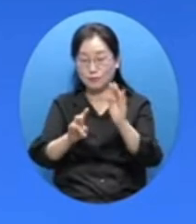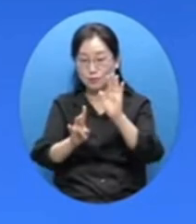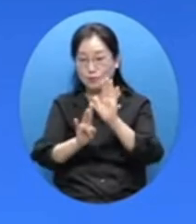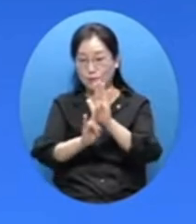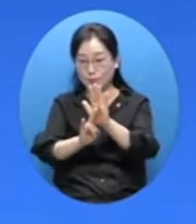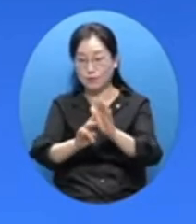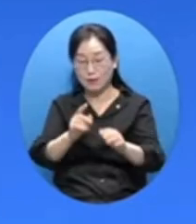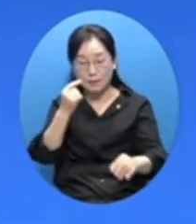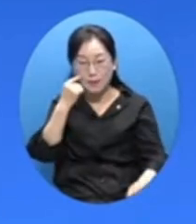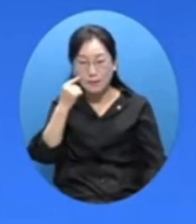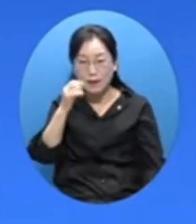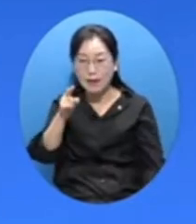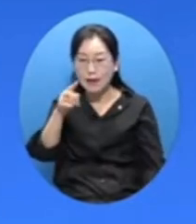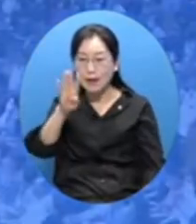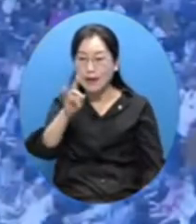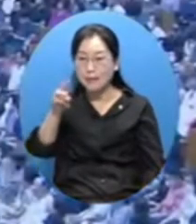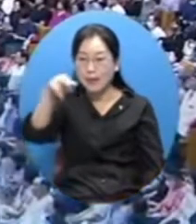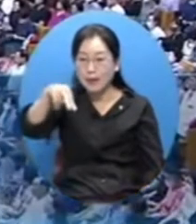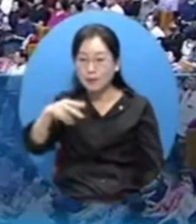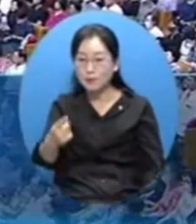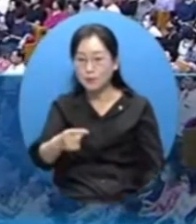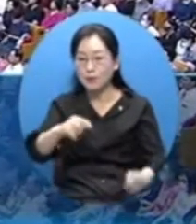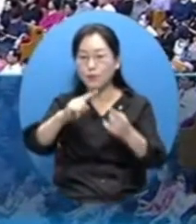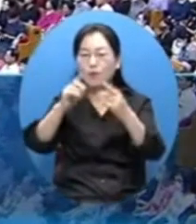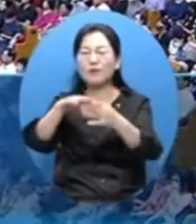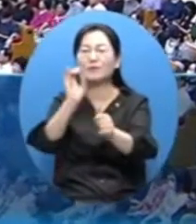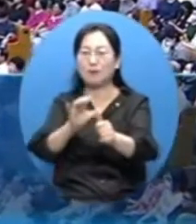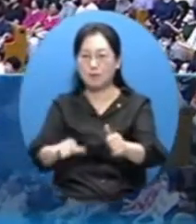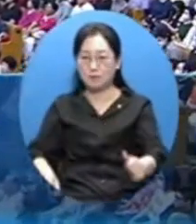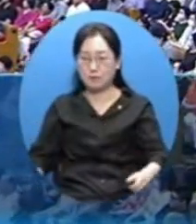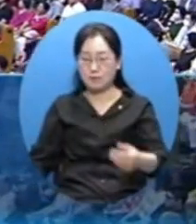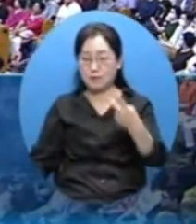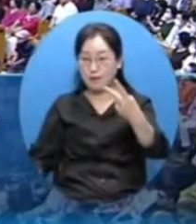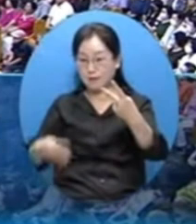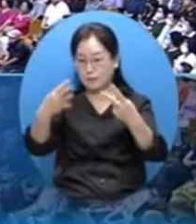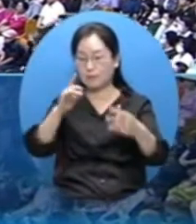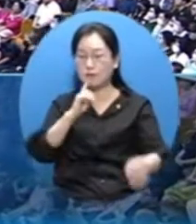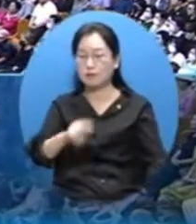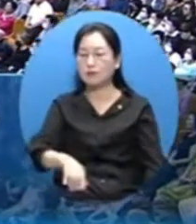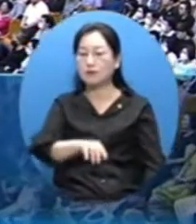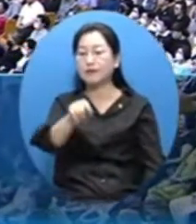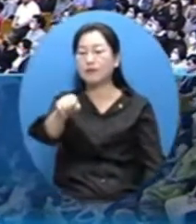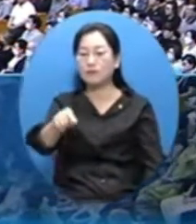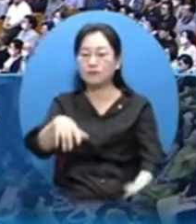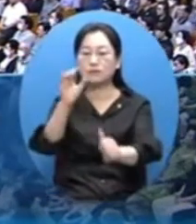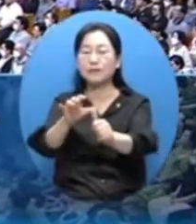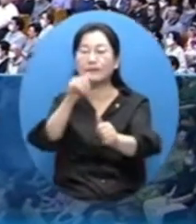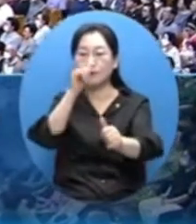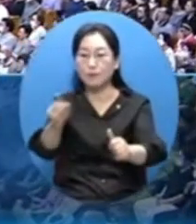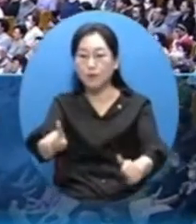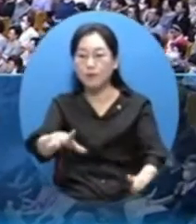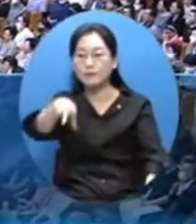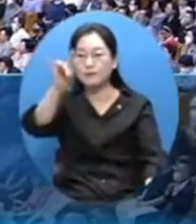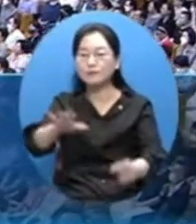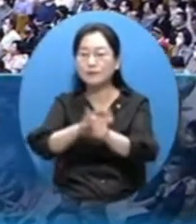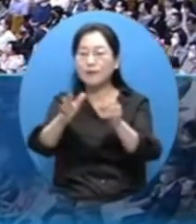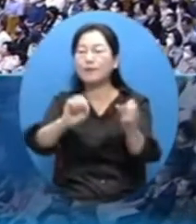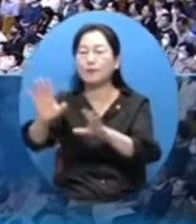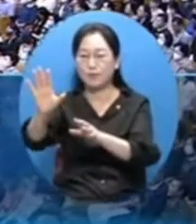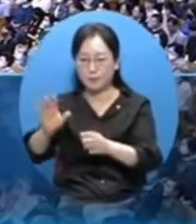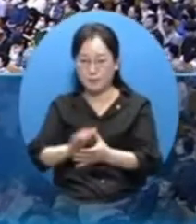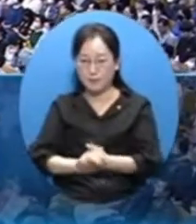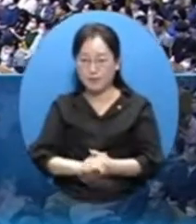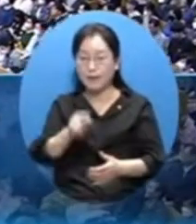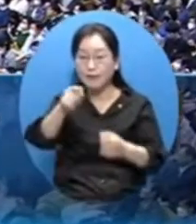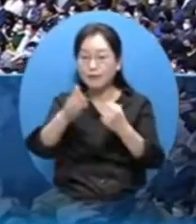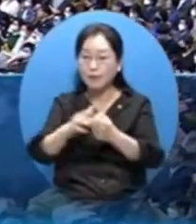교회를 책망했습니다. 계시록 2장 4절 5절입니다. 그러나 너를 책망할 것이 있나니 너의 처음 사랑을 버렸느니라.